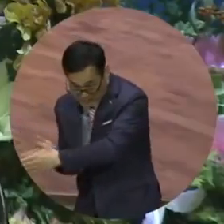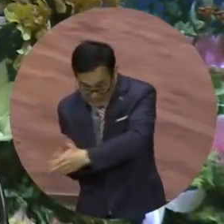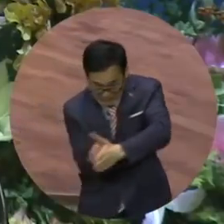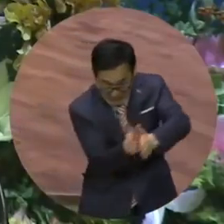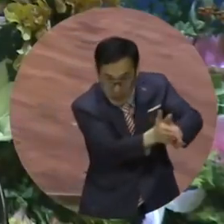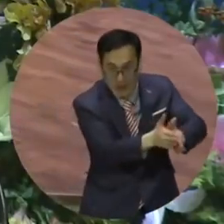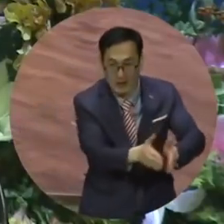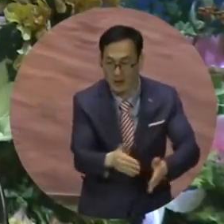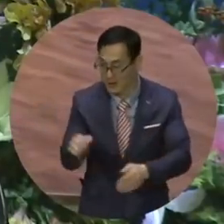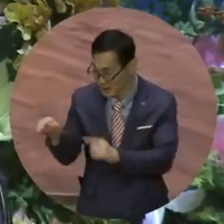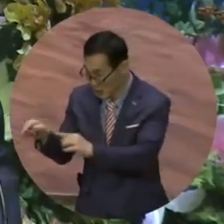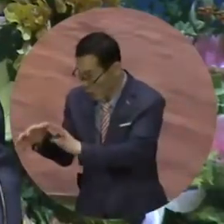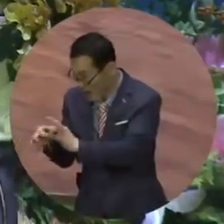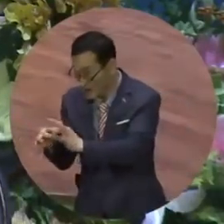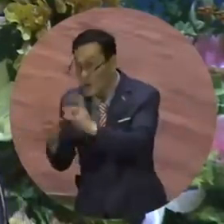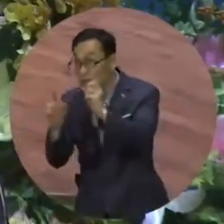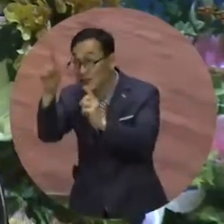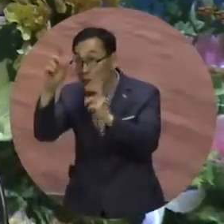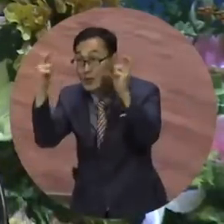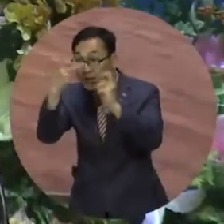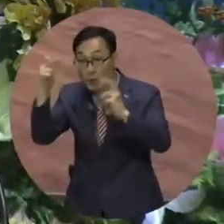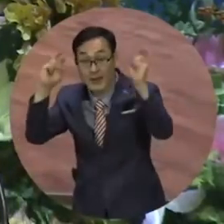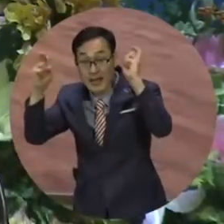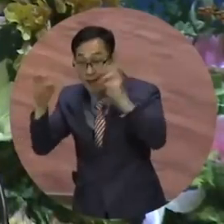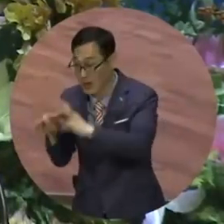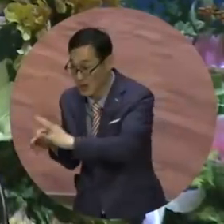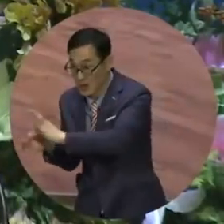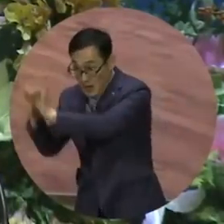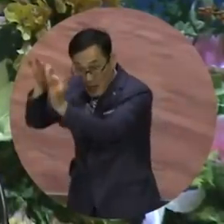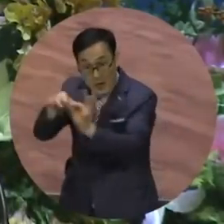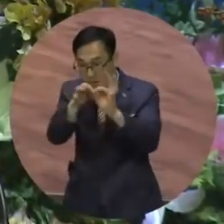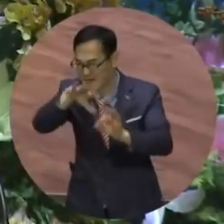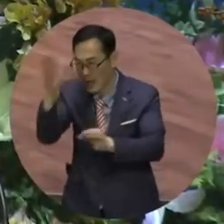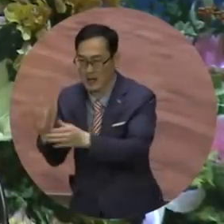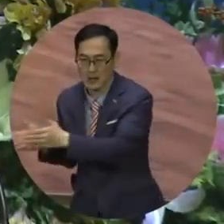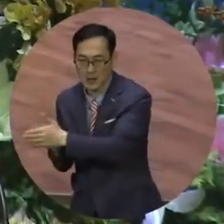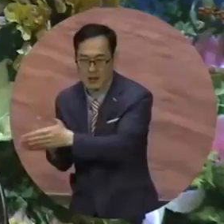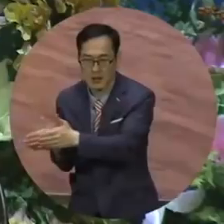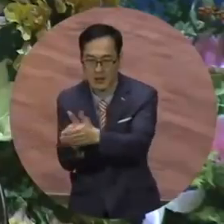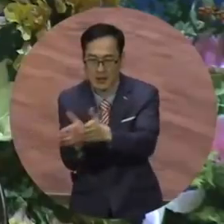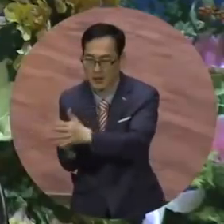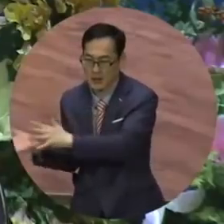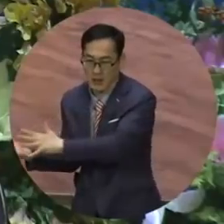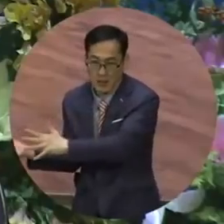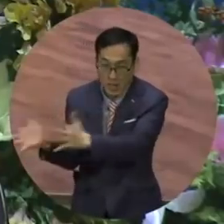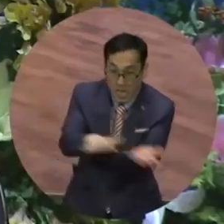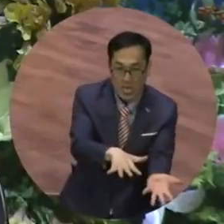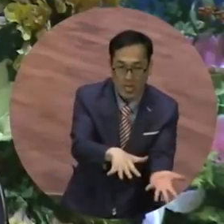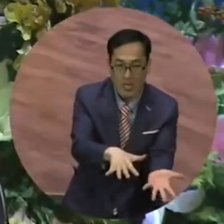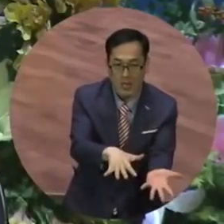모든 대기업들 줄줄이 부도가 나기 시작하니까 나라가 부도나고